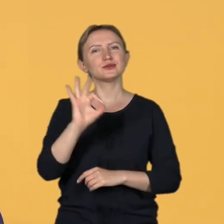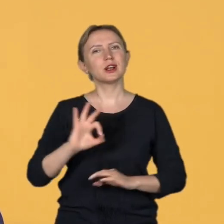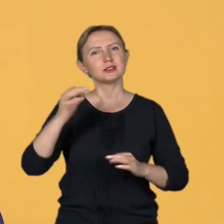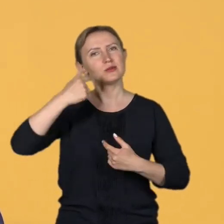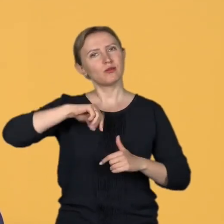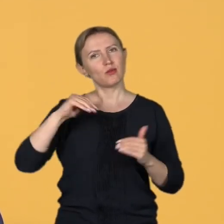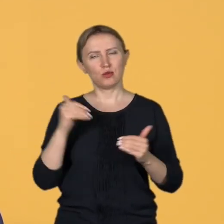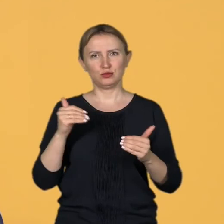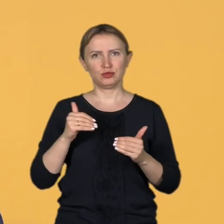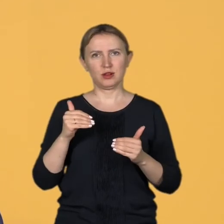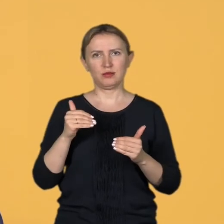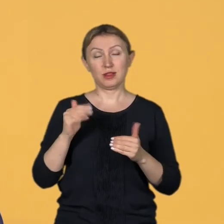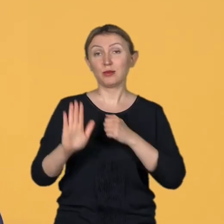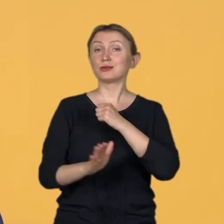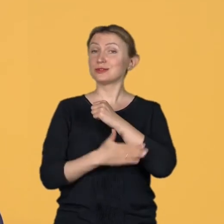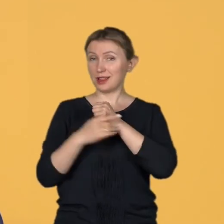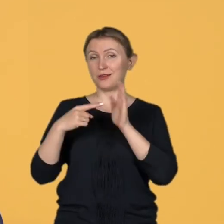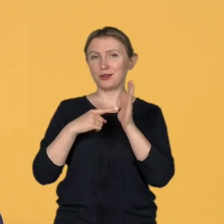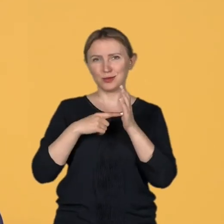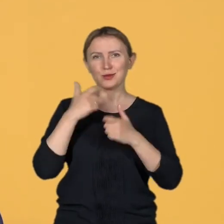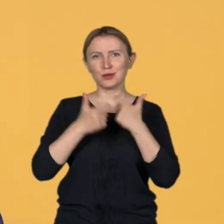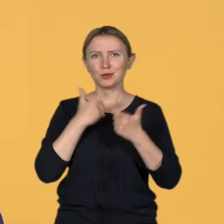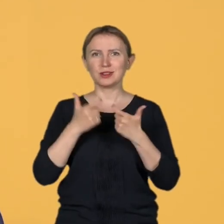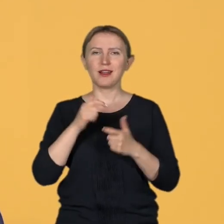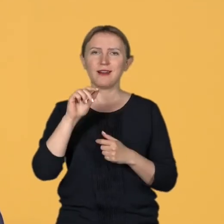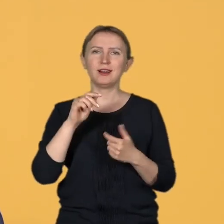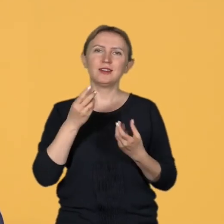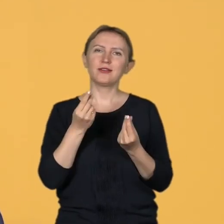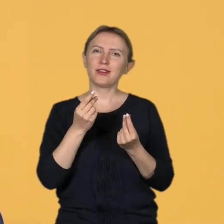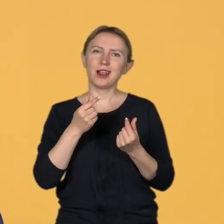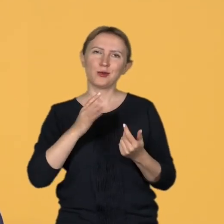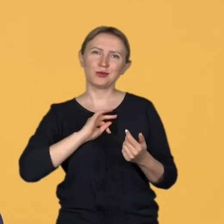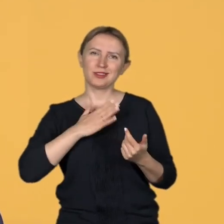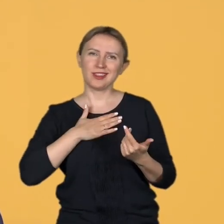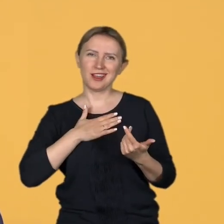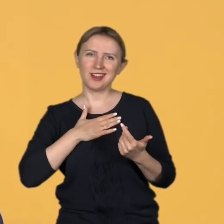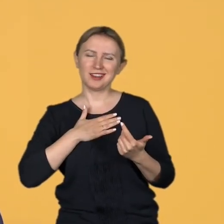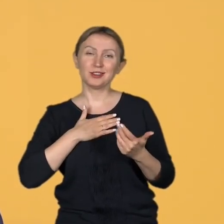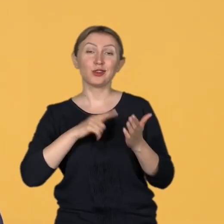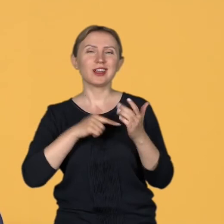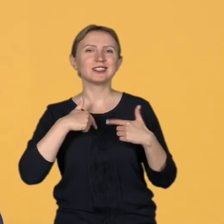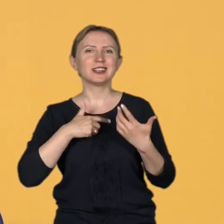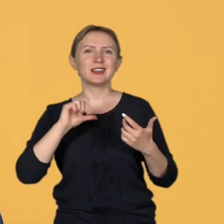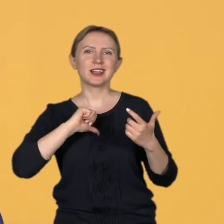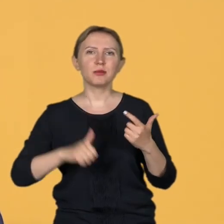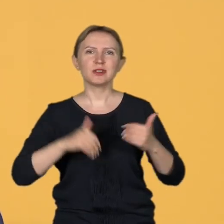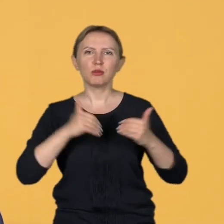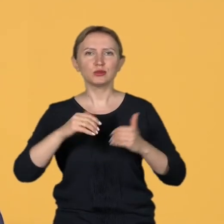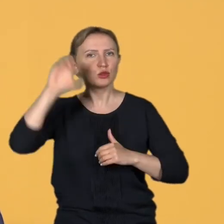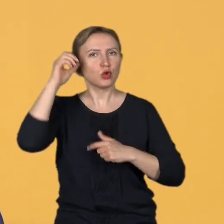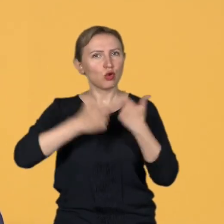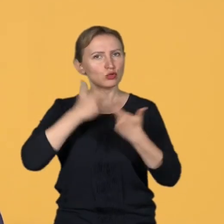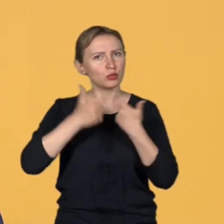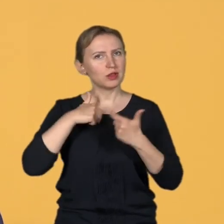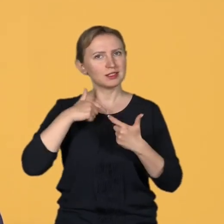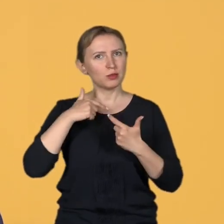żebyśmy mogli tutaj kiedyś na jej podstawie zbudować jakąś lokalną walutę, bo też chciałbym, żeby ten kapitał, który jest wypracowywany,